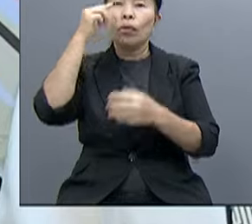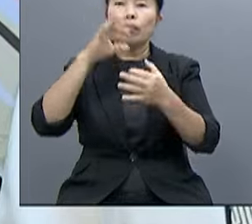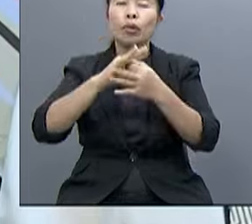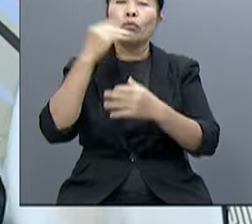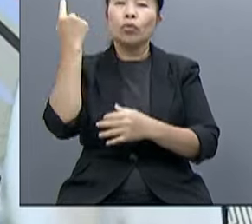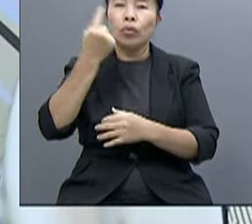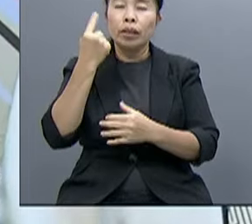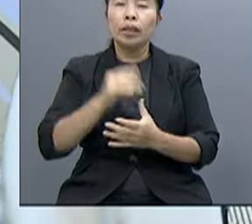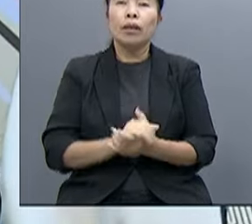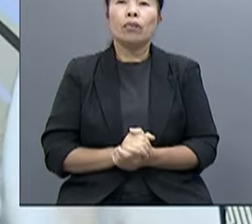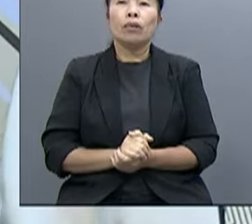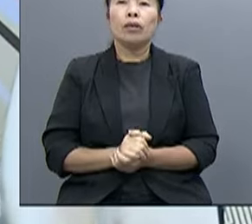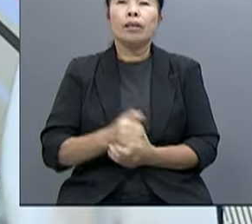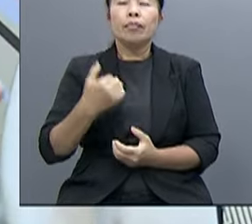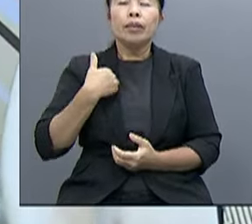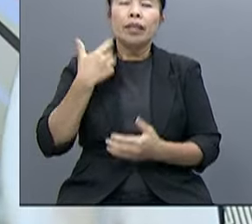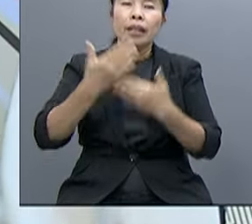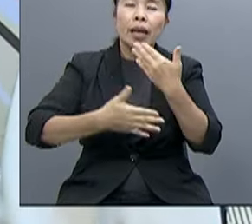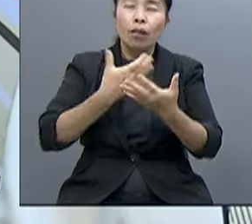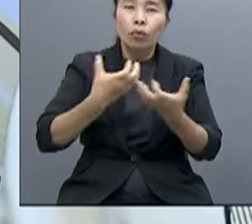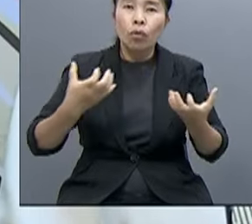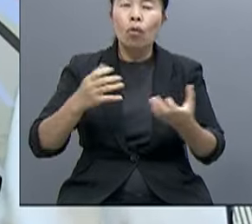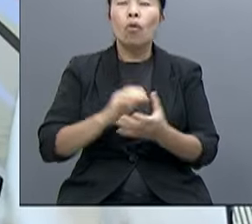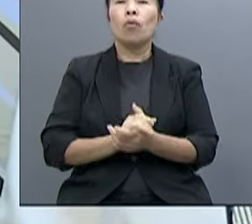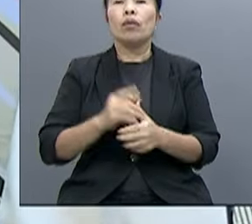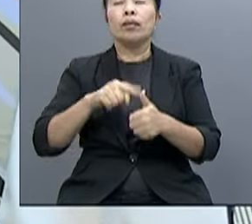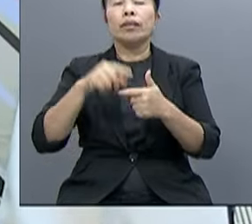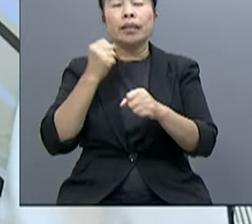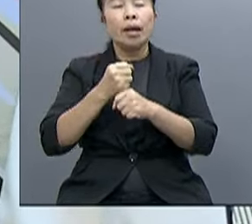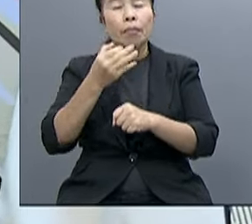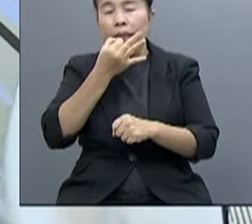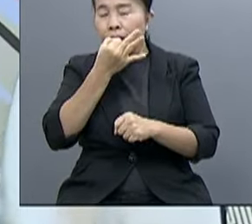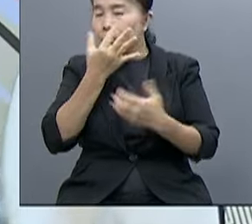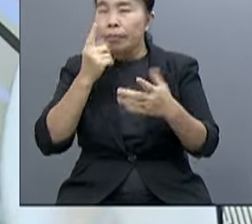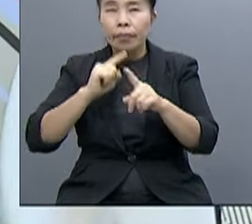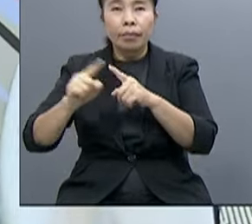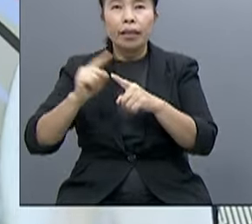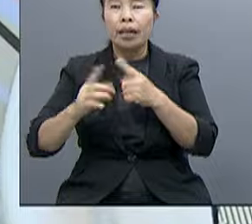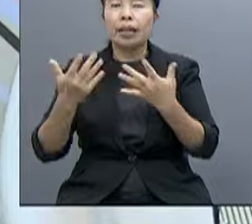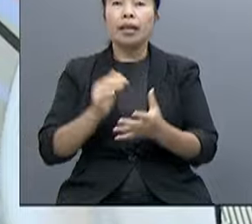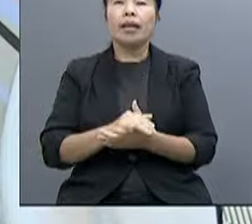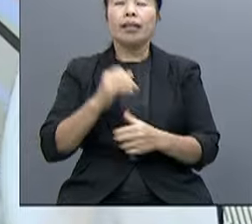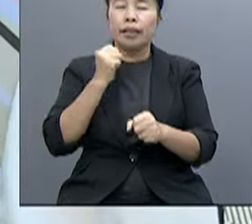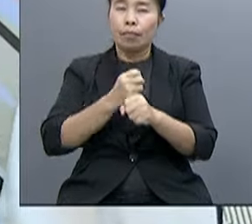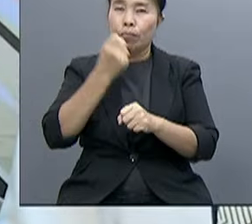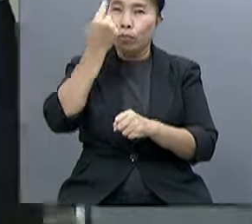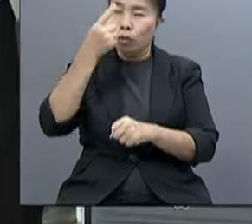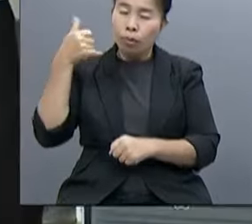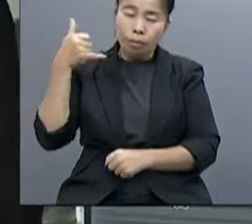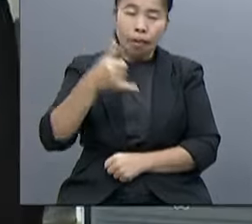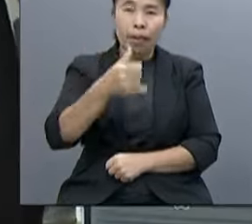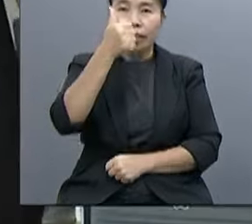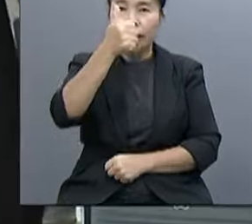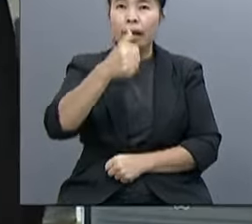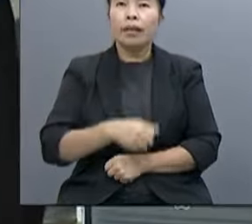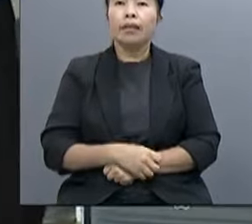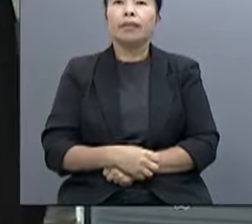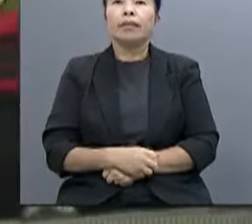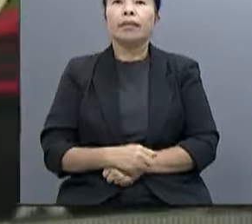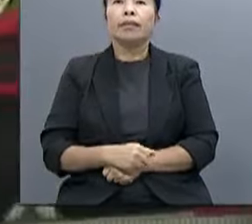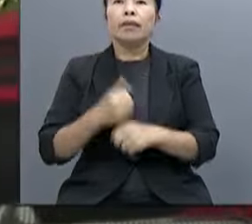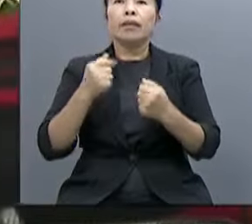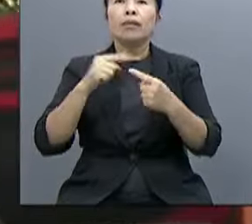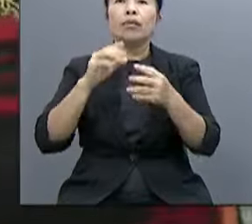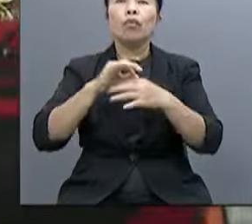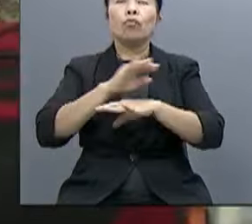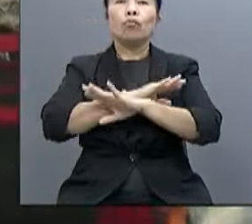เขาก็จะได้ขายสินค้าก็จะมีงานทำมีอาชีพนะครับขึ้นมาได้ทันทีเลย ขณะที่การย